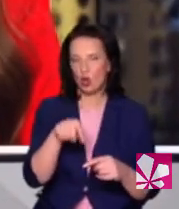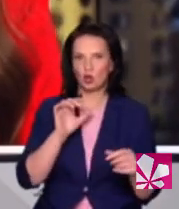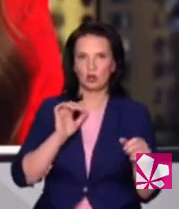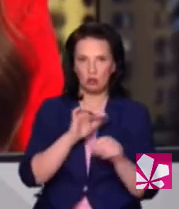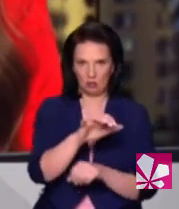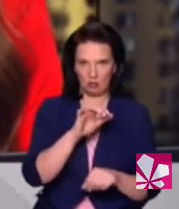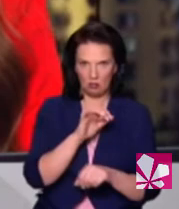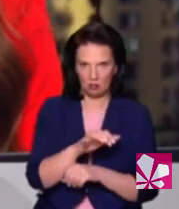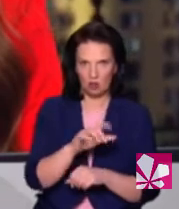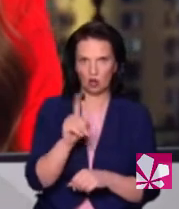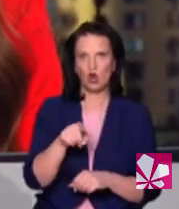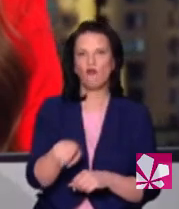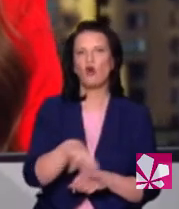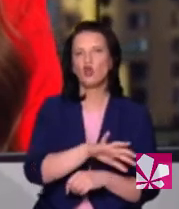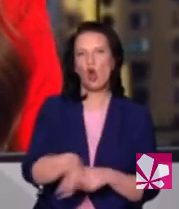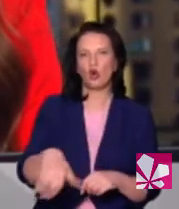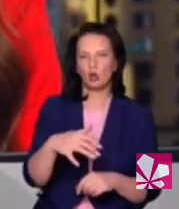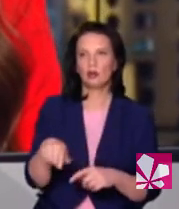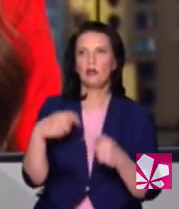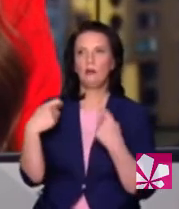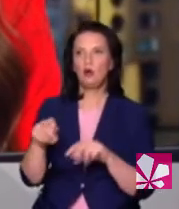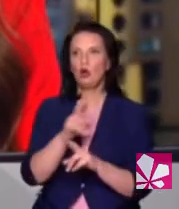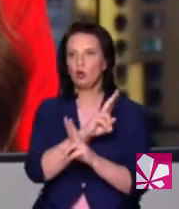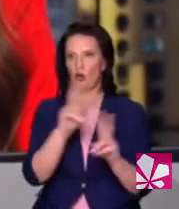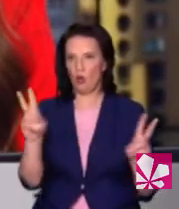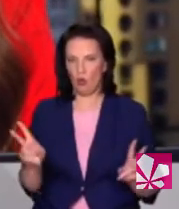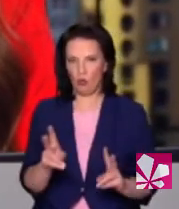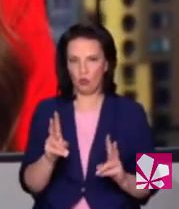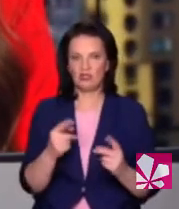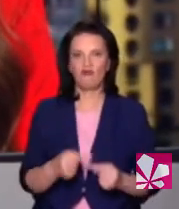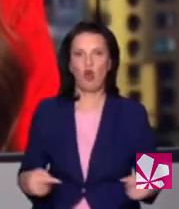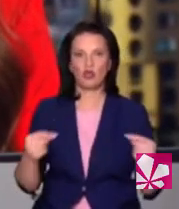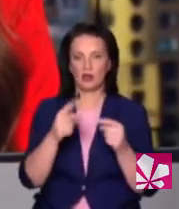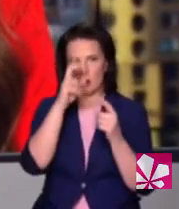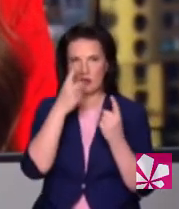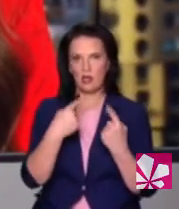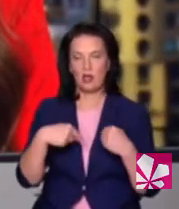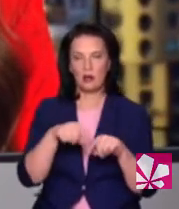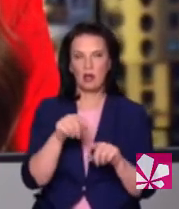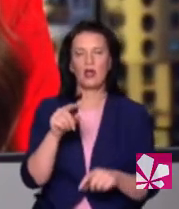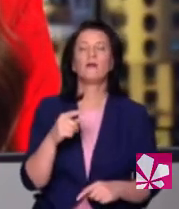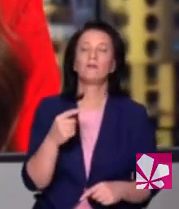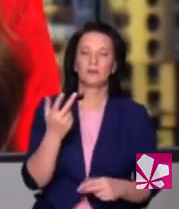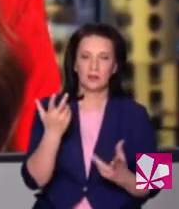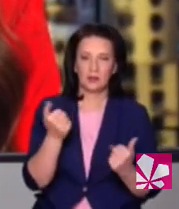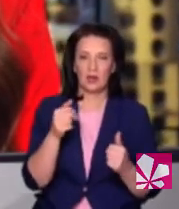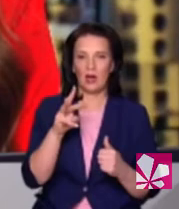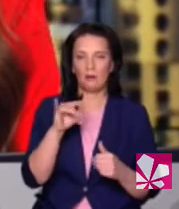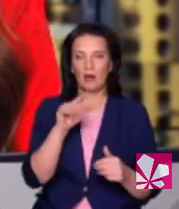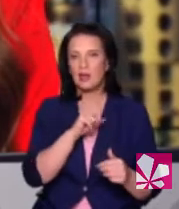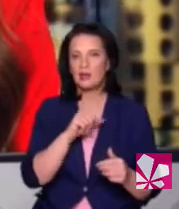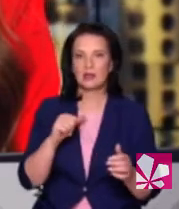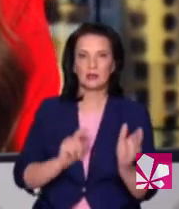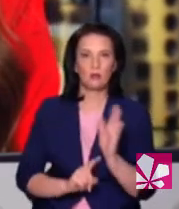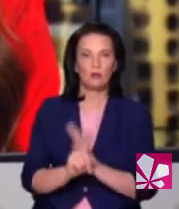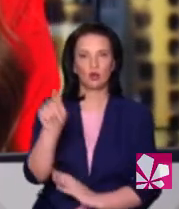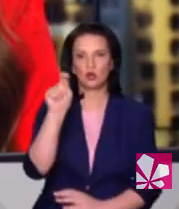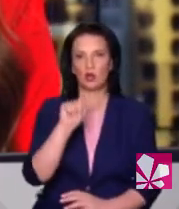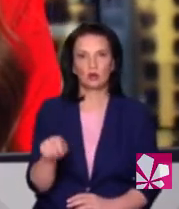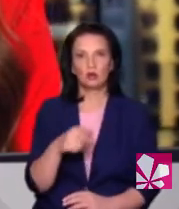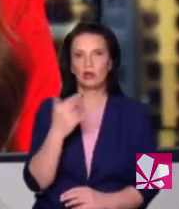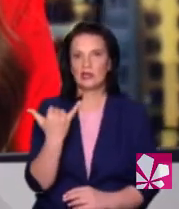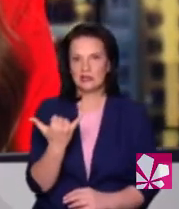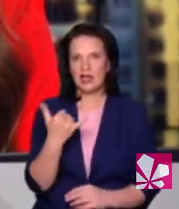воно крадеться, то продається комусь, якійсь конкретній країні. Звісно, що ми з початку війни і зараз не